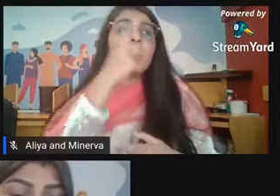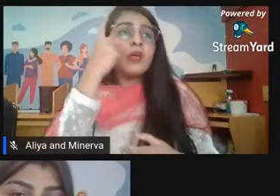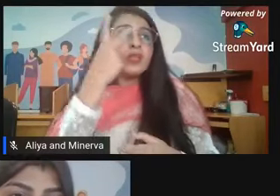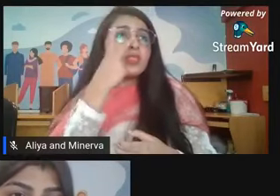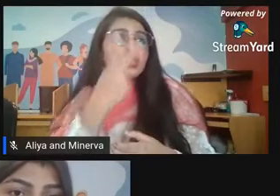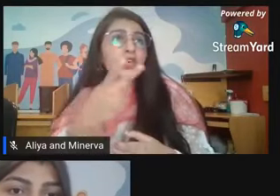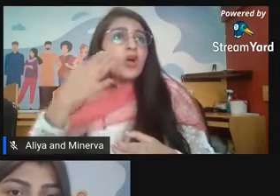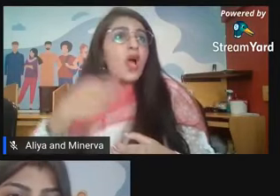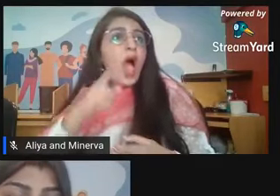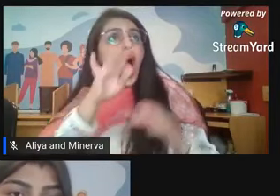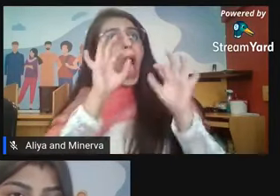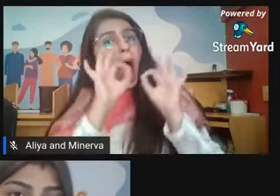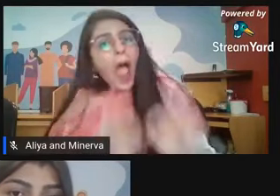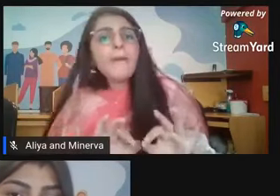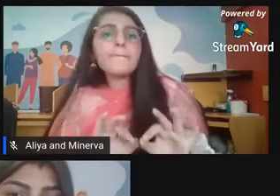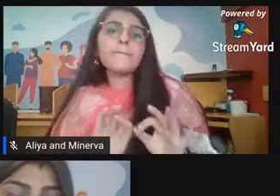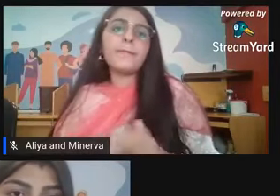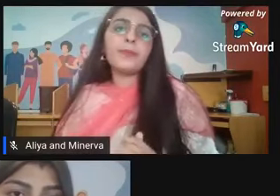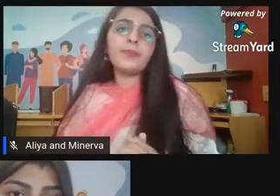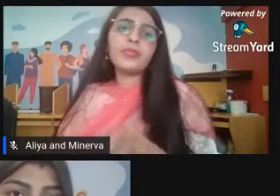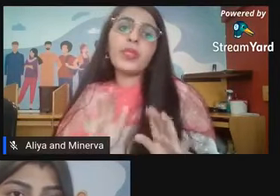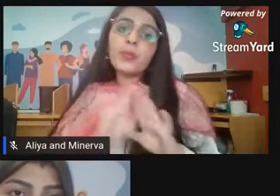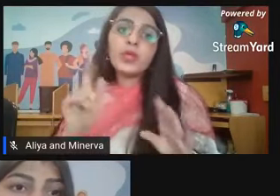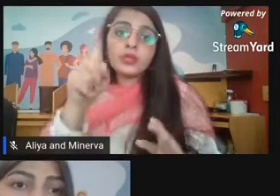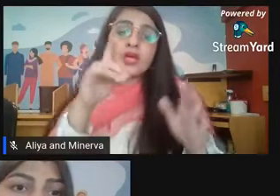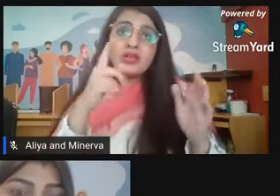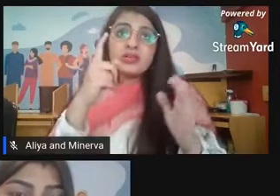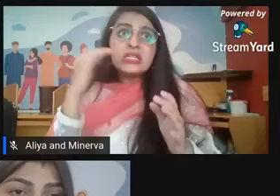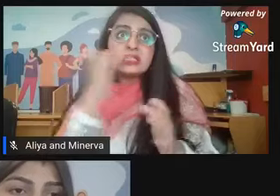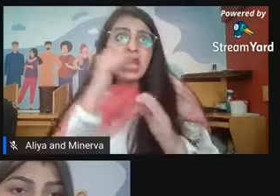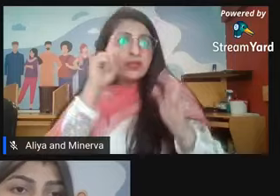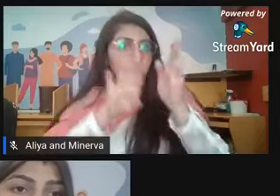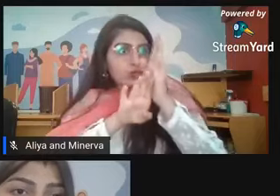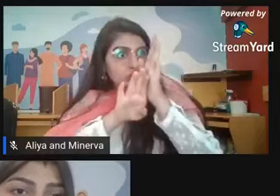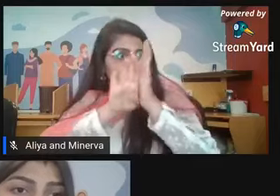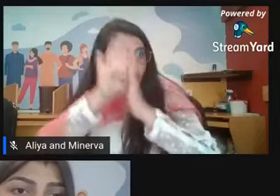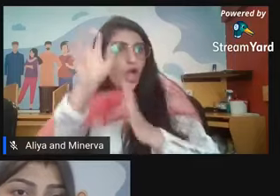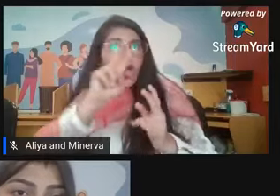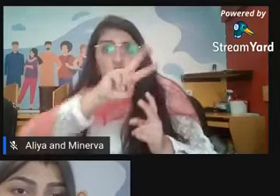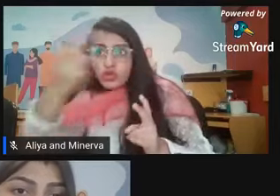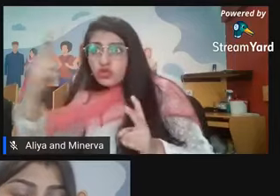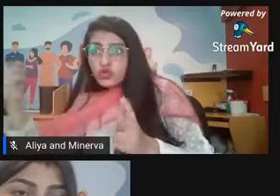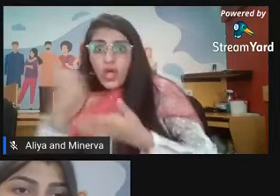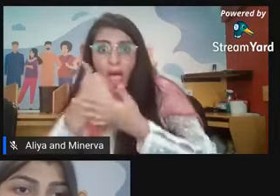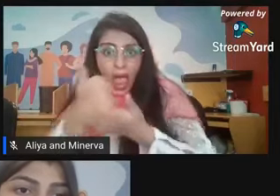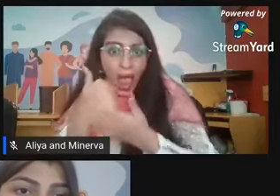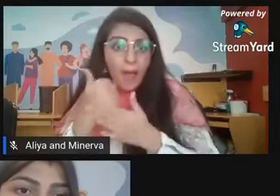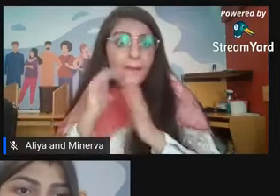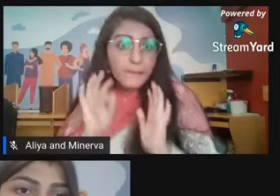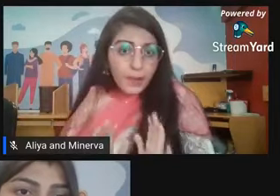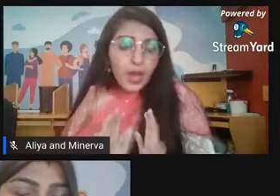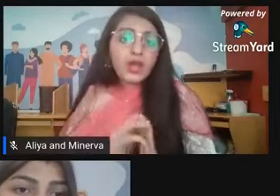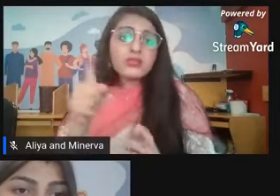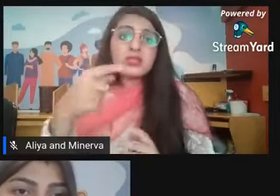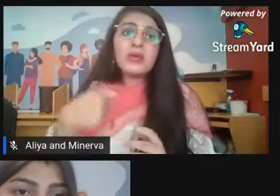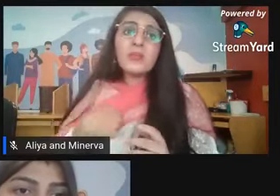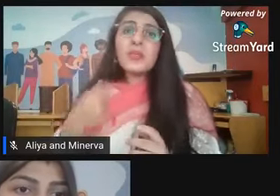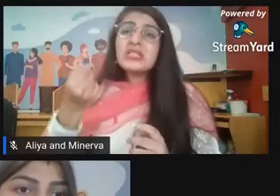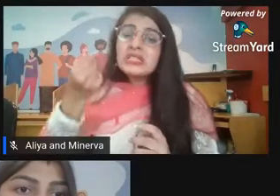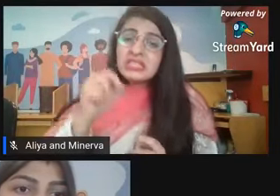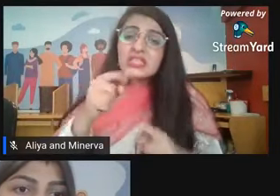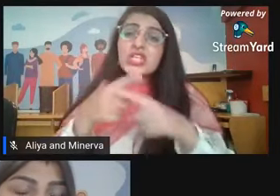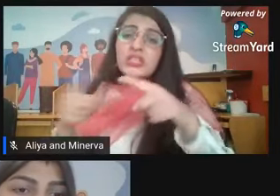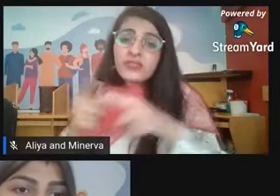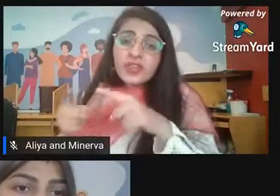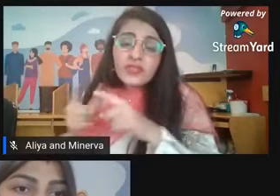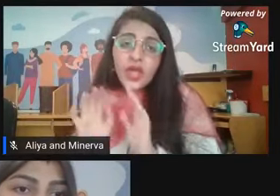है, मिस्टेक्टोमी उसकी ही की जाती है। साइंस ने बहुत तरक्की कर ली है, देयर आर सो मेनी अदर ऑप्शंस टू ट्रीट ब्रेस्ट डिजीजेस। जैसे मैंने